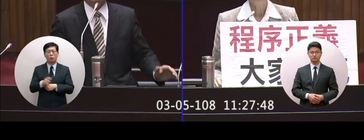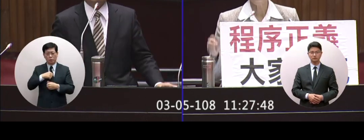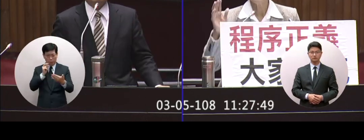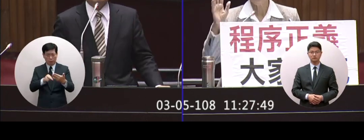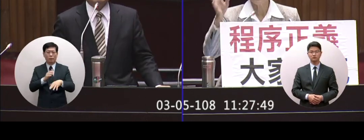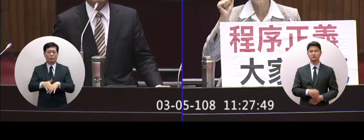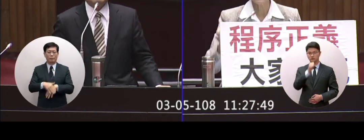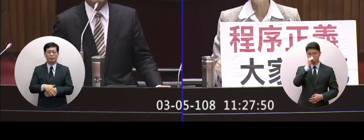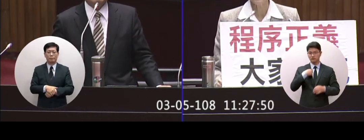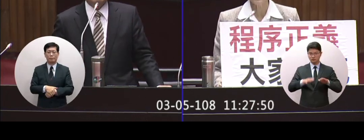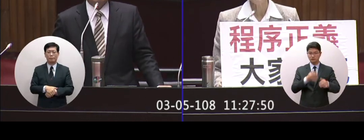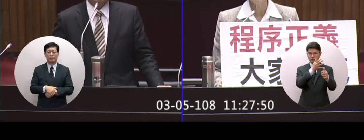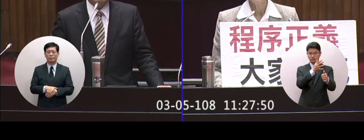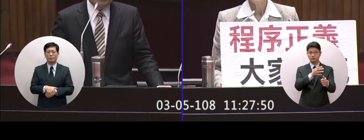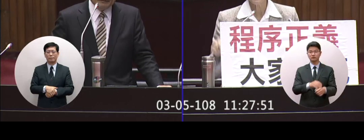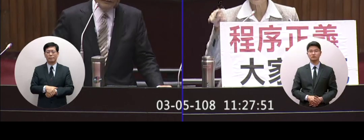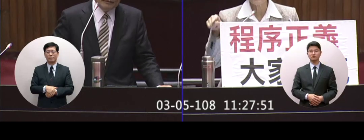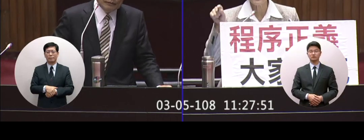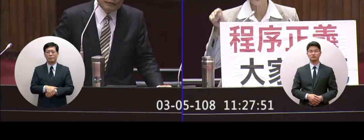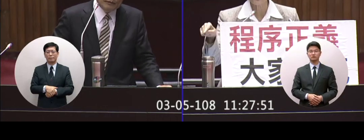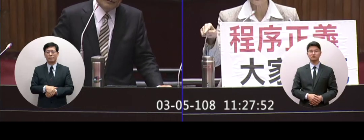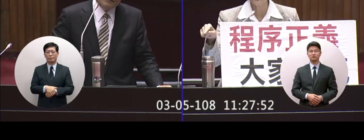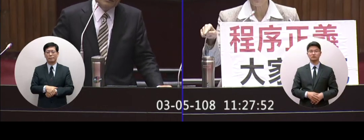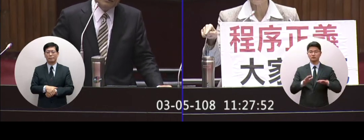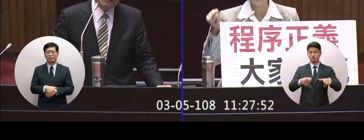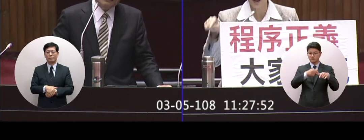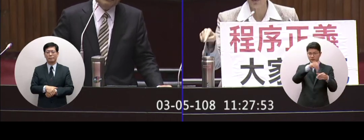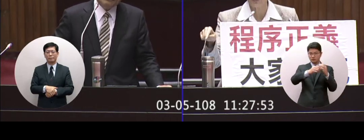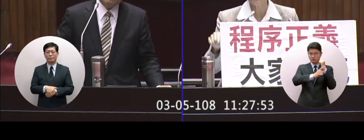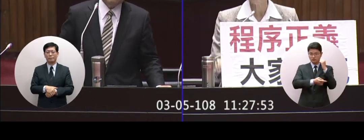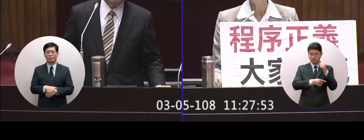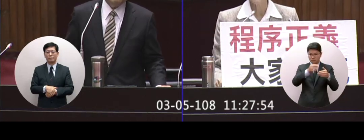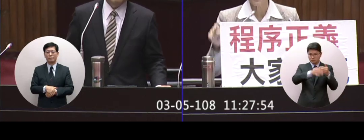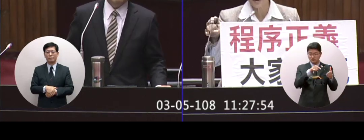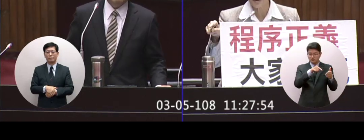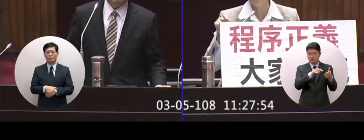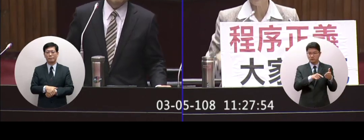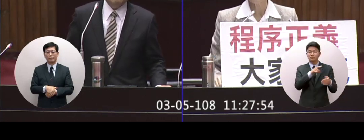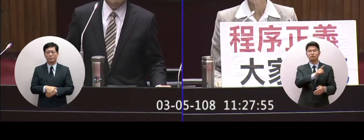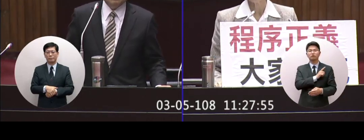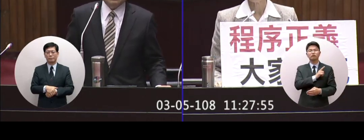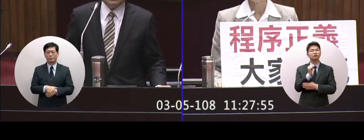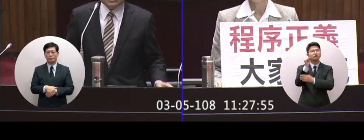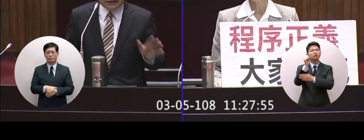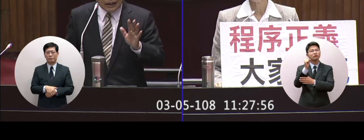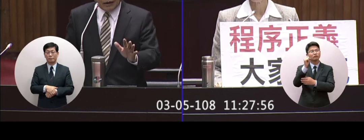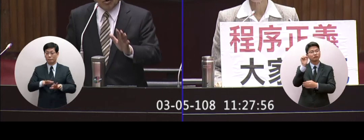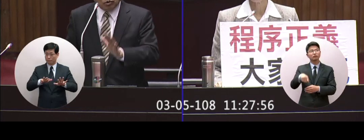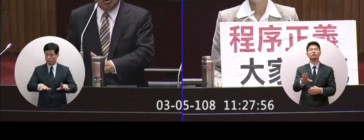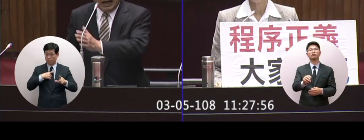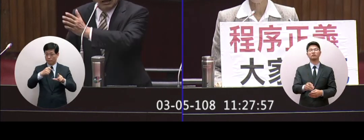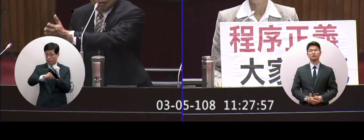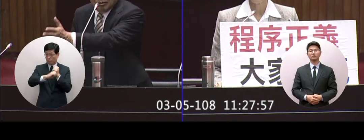到了。 来，好，我现在请问你，以目前公投法的条文，你支持吗？ 现